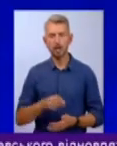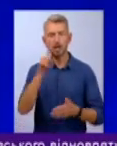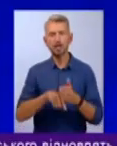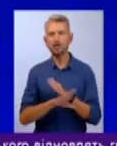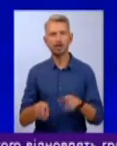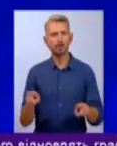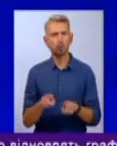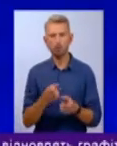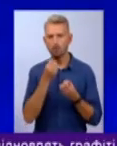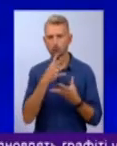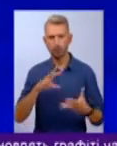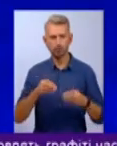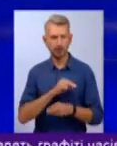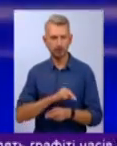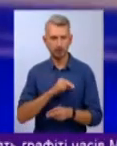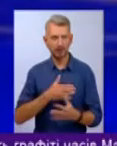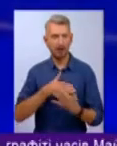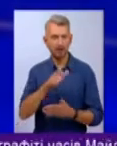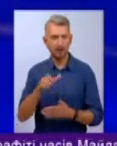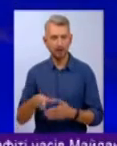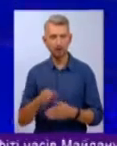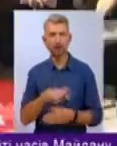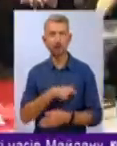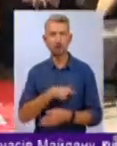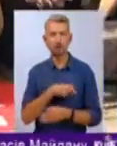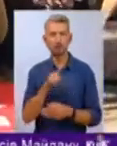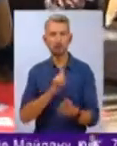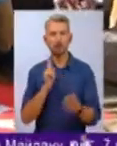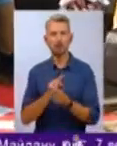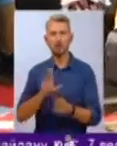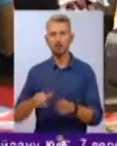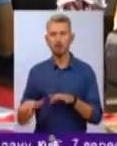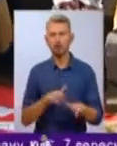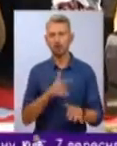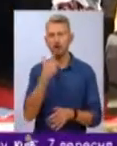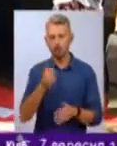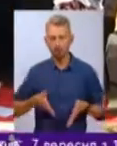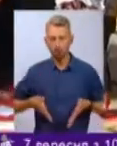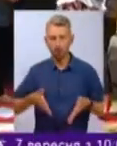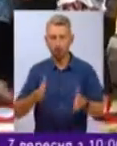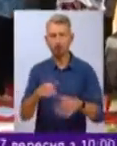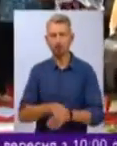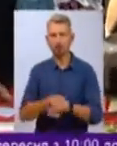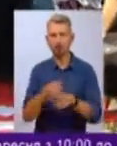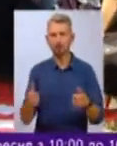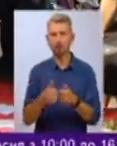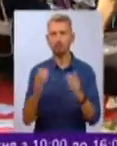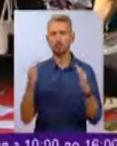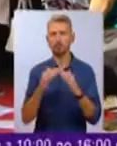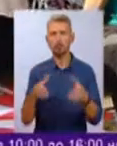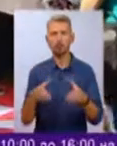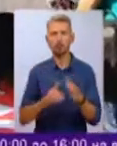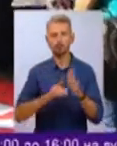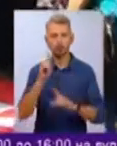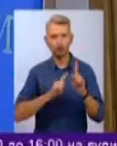таку продуктивність депутатів активісти. Парламентарів вони зустріли з канікул червоною доріжкою, протестом під будівлею комітету Верховної Ради.